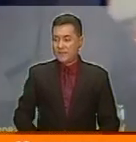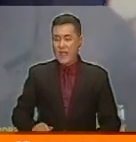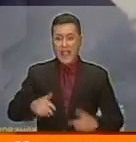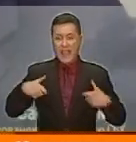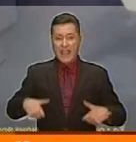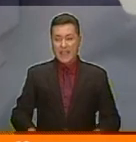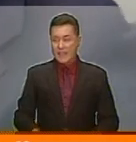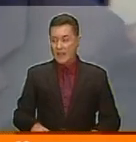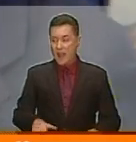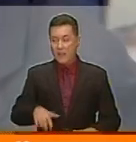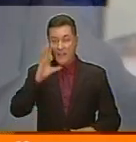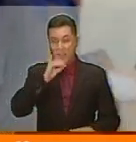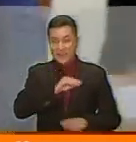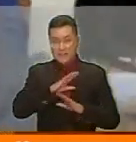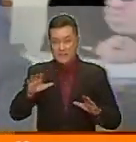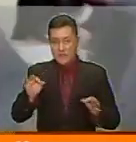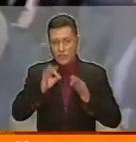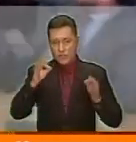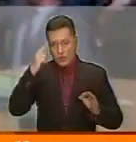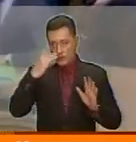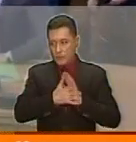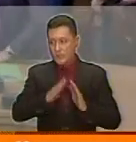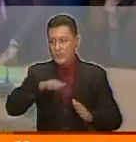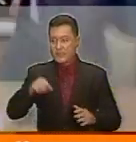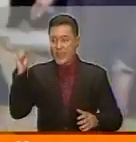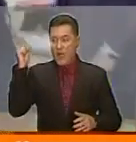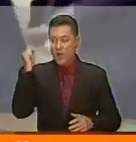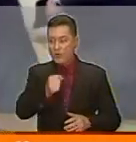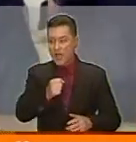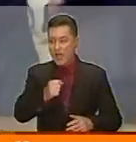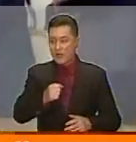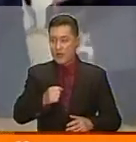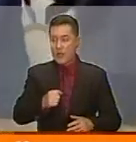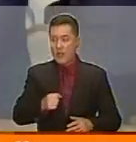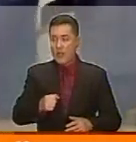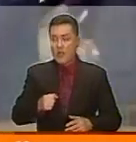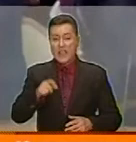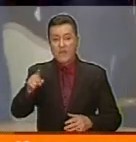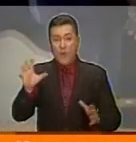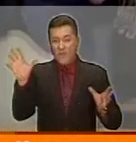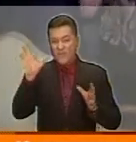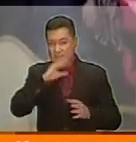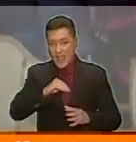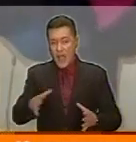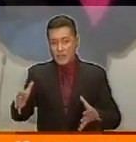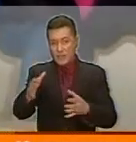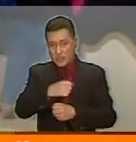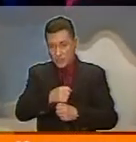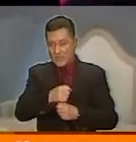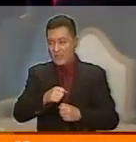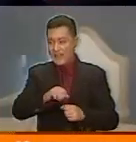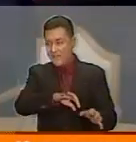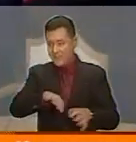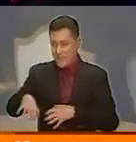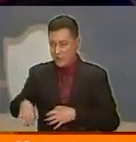Генерал Пісний навіть не встиг нічого зрозуміти. Після удару Парасюк знову замахується кулаком, втім його встигають скрутити та відтягнути.